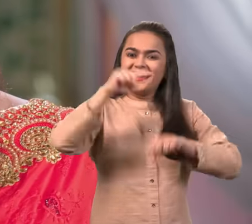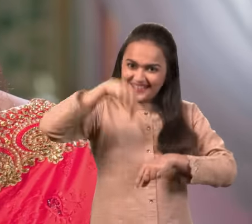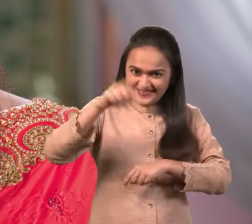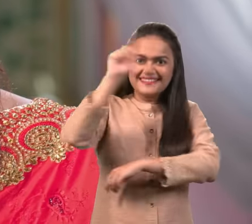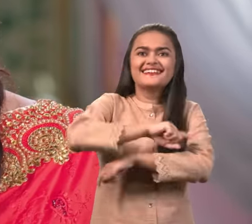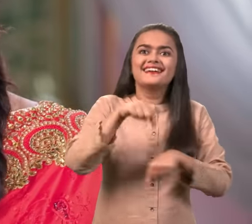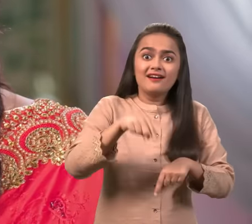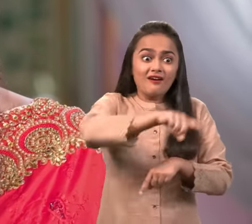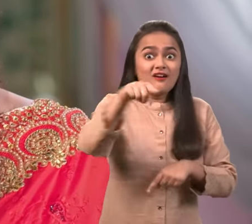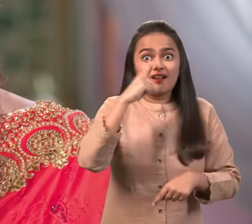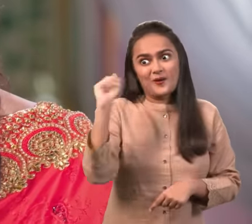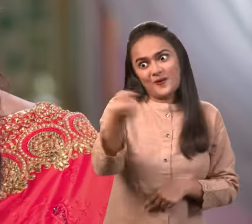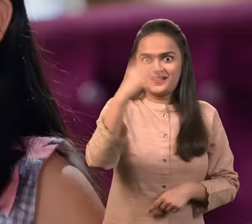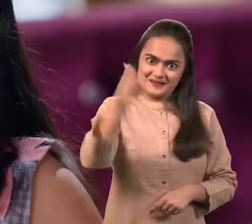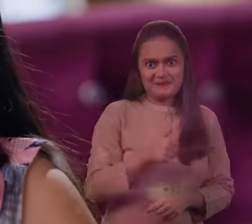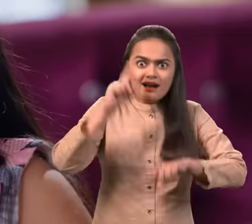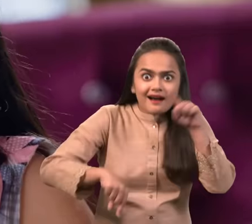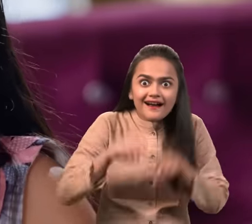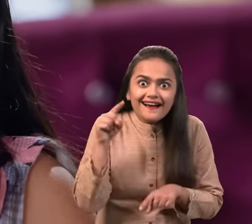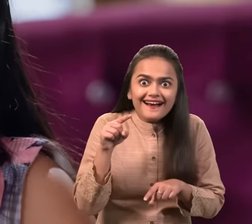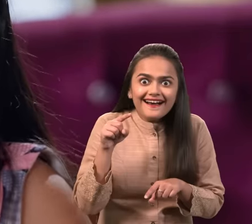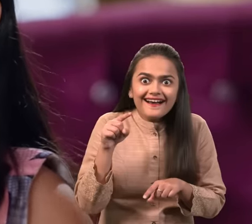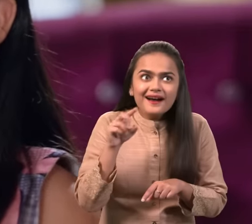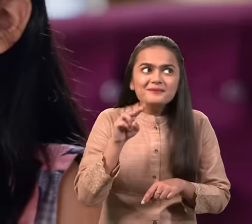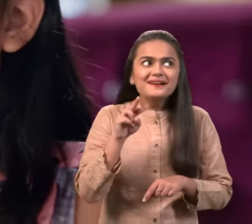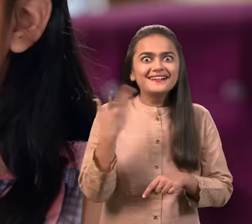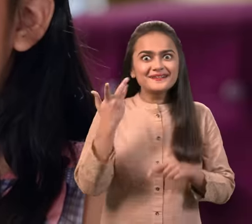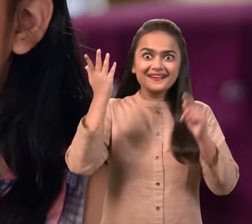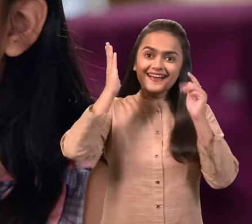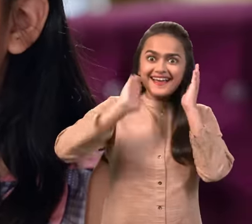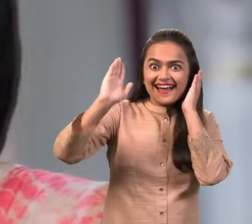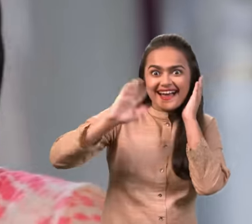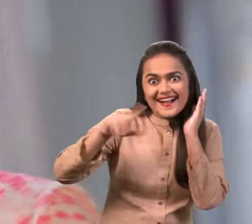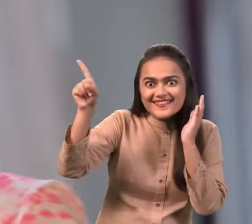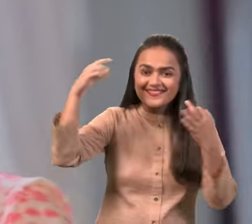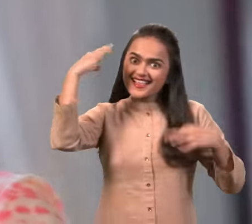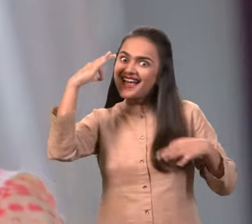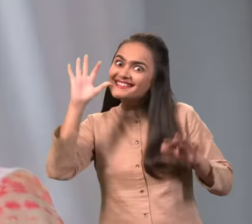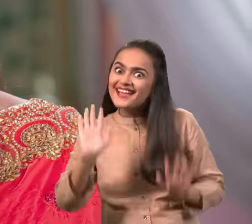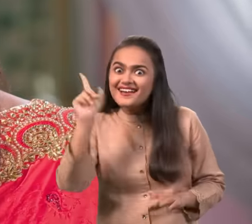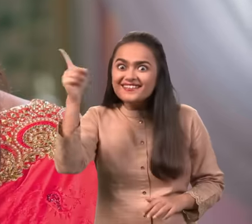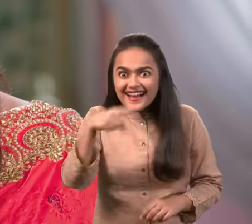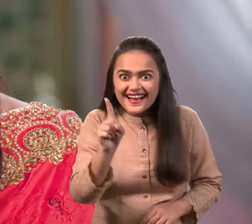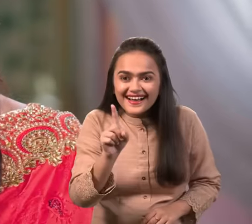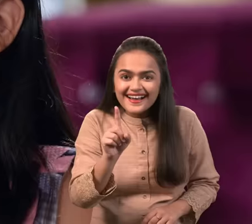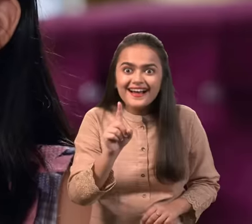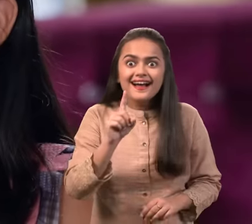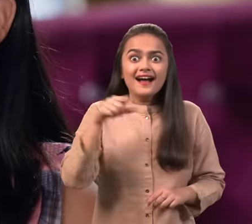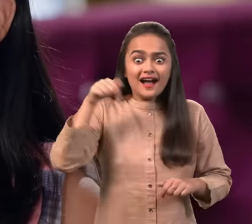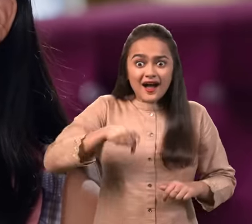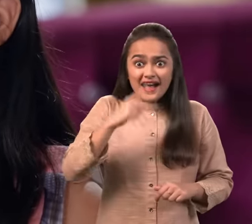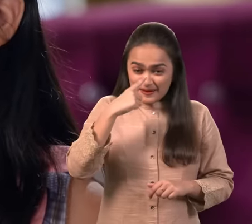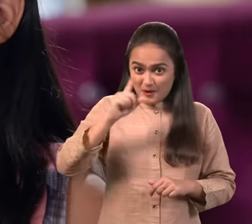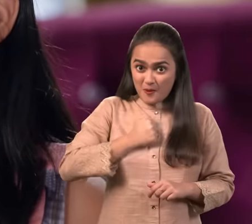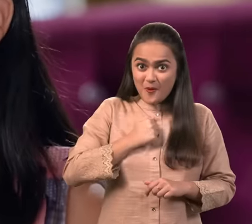होने वाला है और अब सब लेडीज को आना है। संगीत मतलब वहाँ गाना होगा, डांस भी होगा और आज